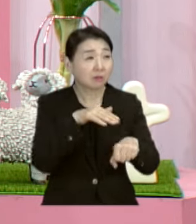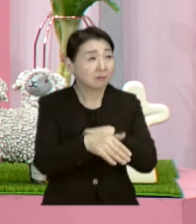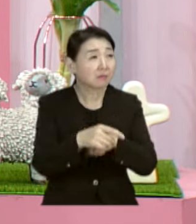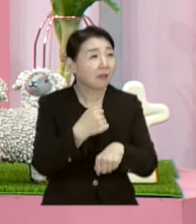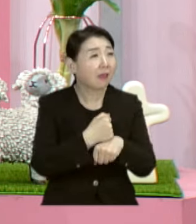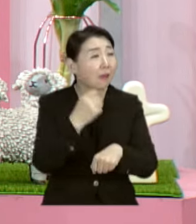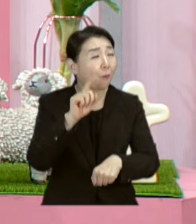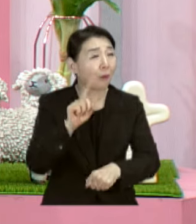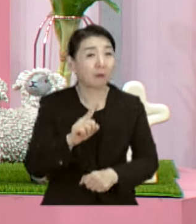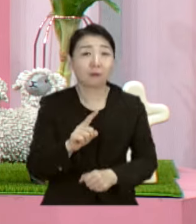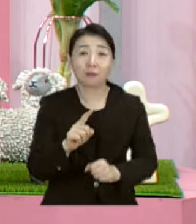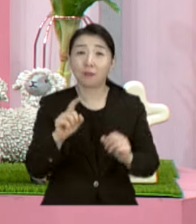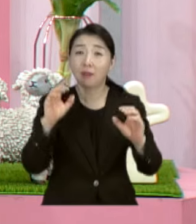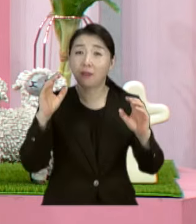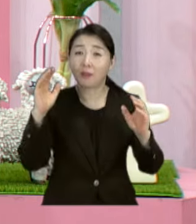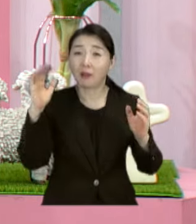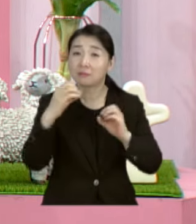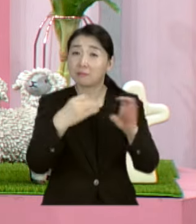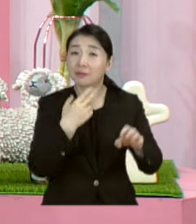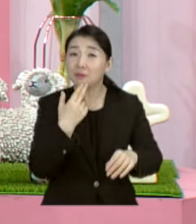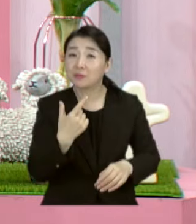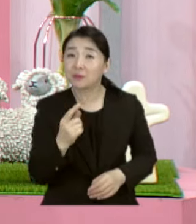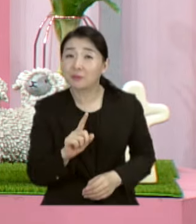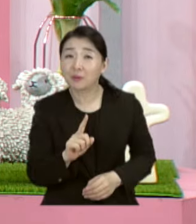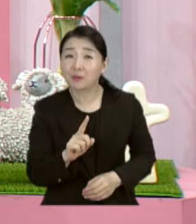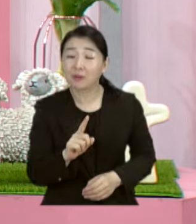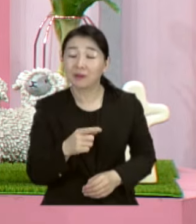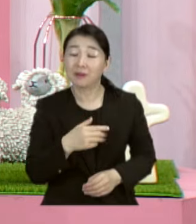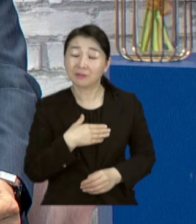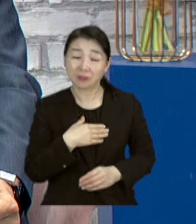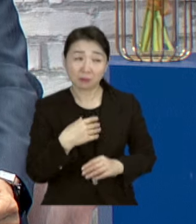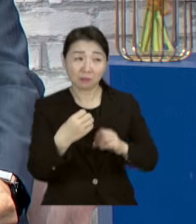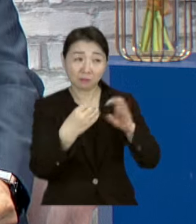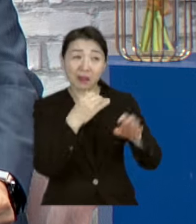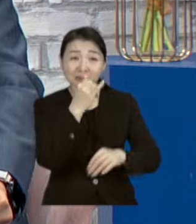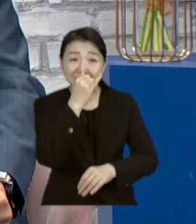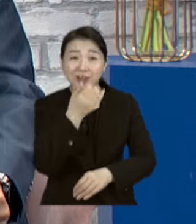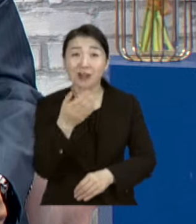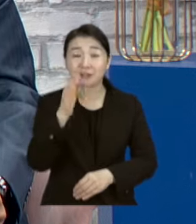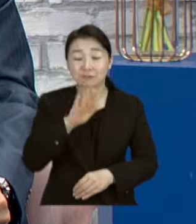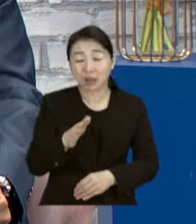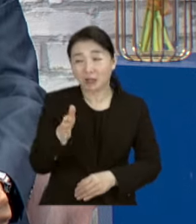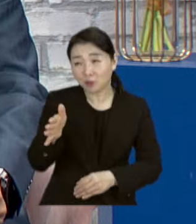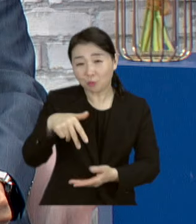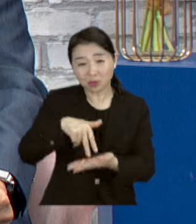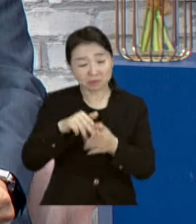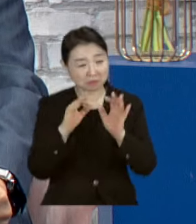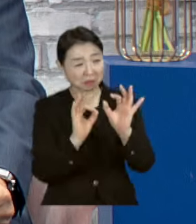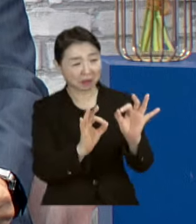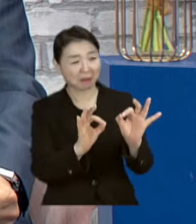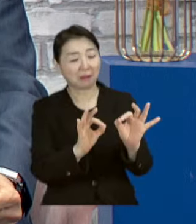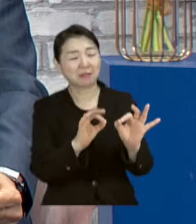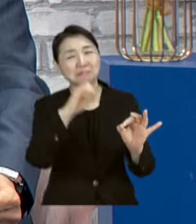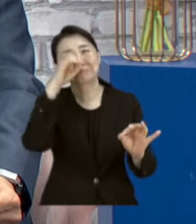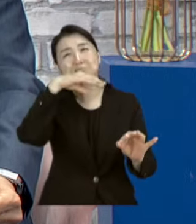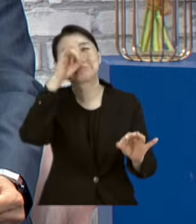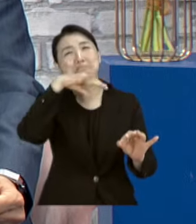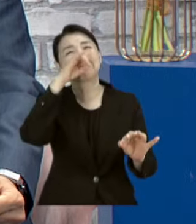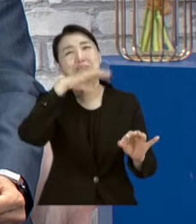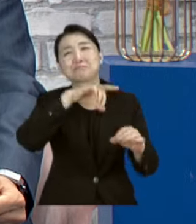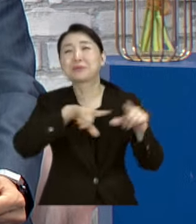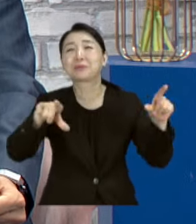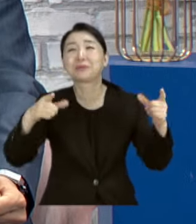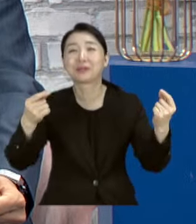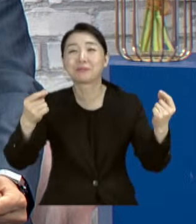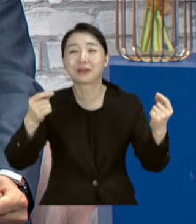있더라고. 그러니까 애들을 뭐 저래 다루냐. 왜요? 애들이 반응이 없었어요? 아니, 반응은 뭐 제가 볼